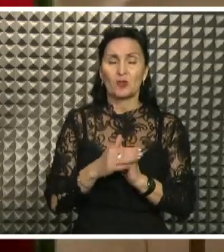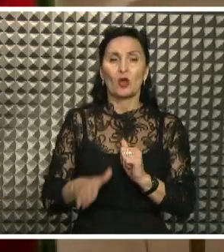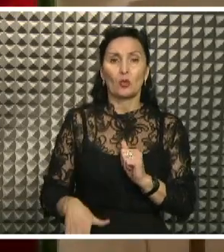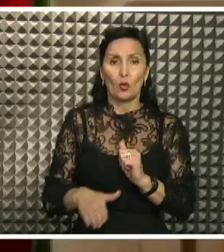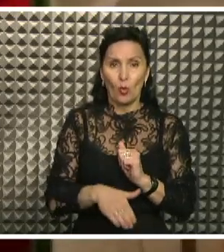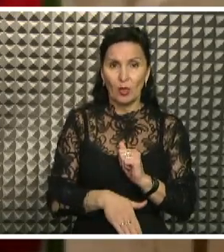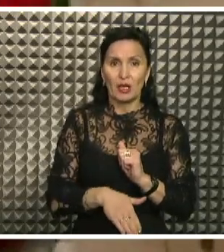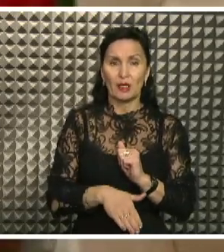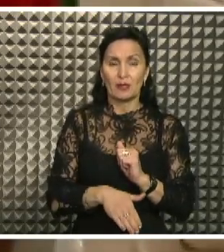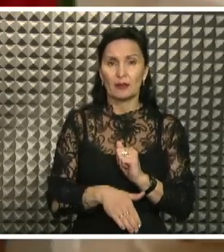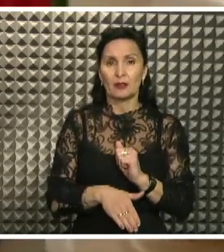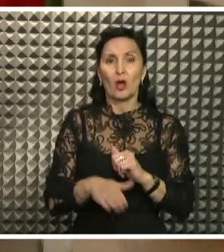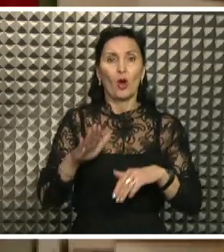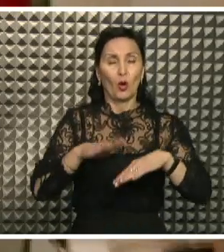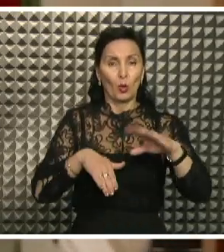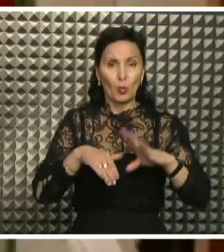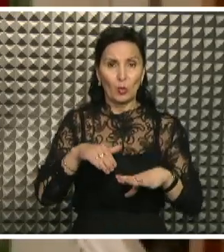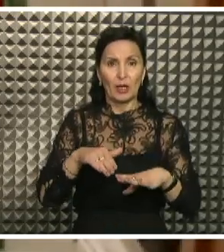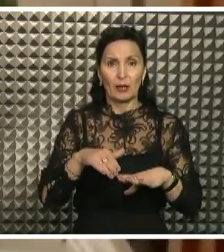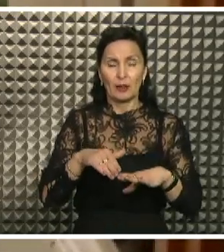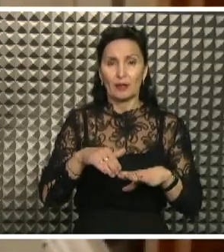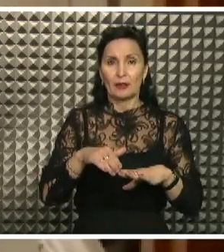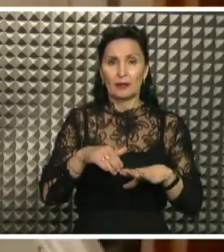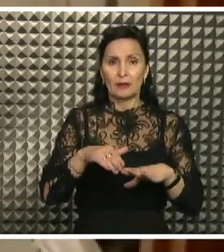Ноги, руки.